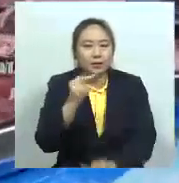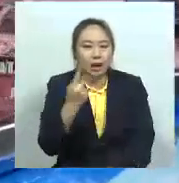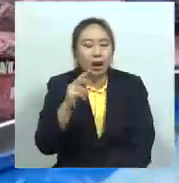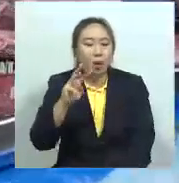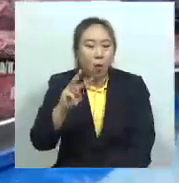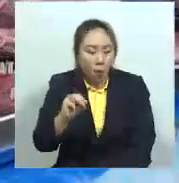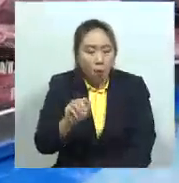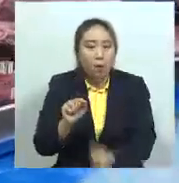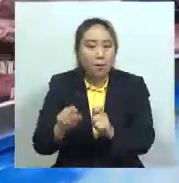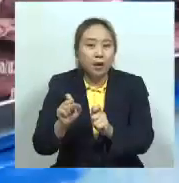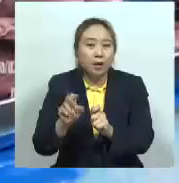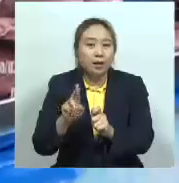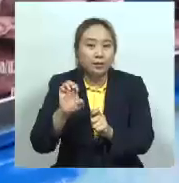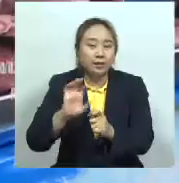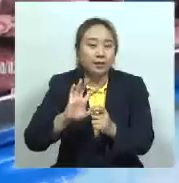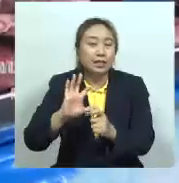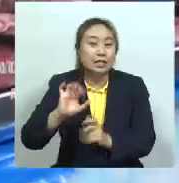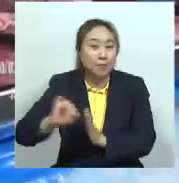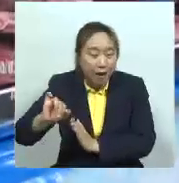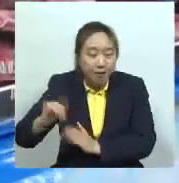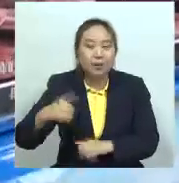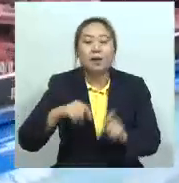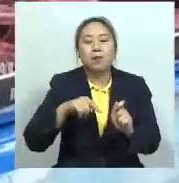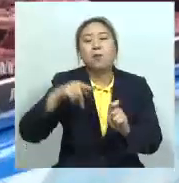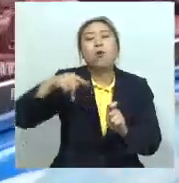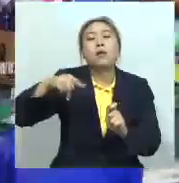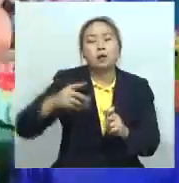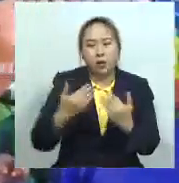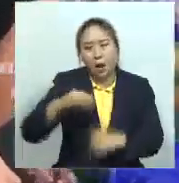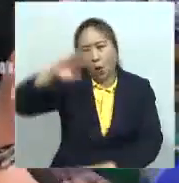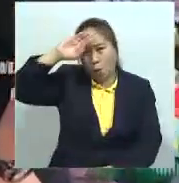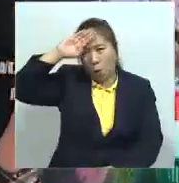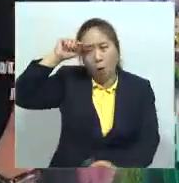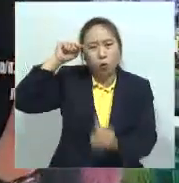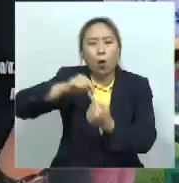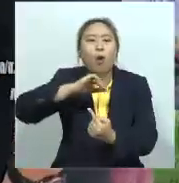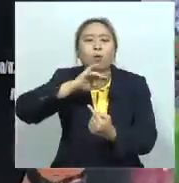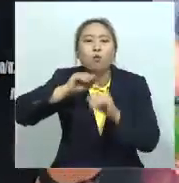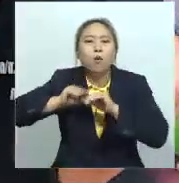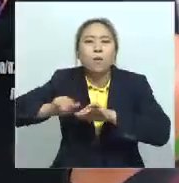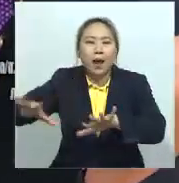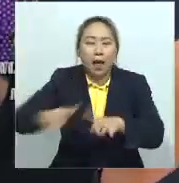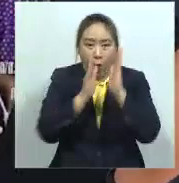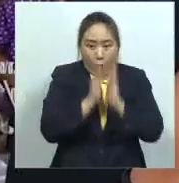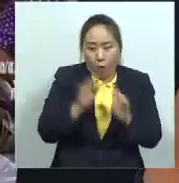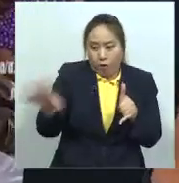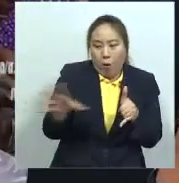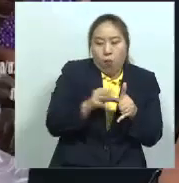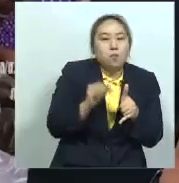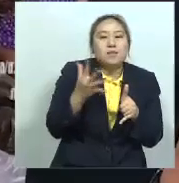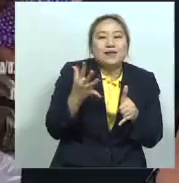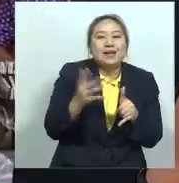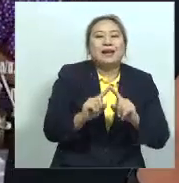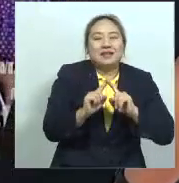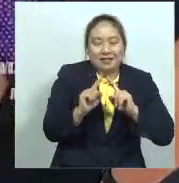อำเภอศรีเชียงใหม่อำเภอโพนพิสัยแม้ว่าโรคนี้จะระบาดเฉพาะในสุกรไม่ได้ติดต่อมาสู่คน